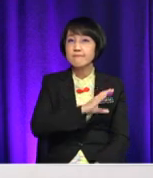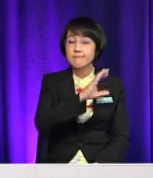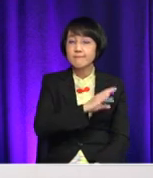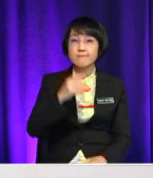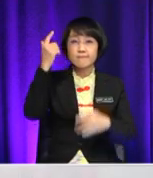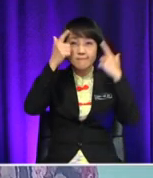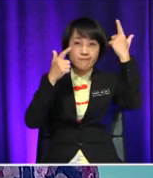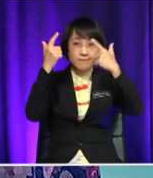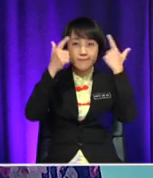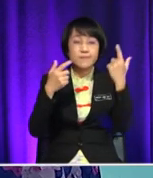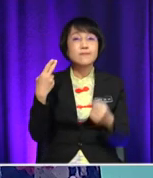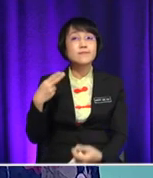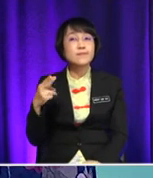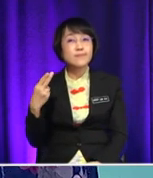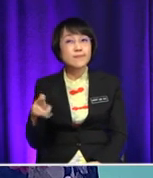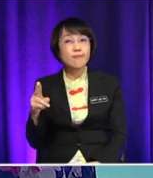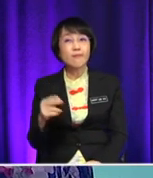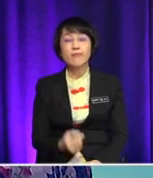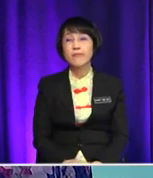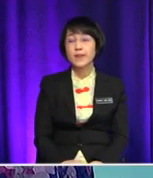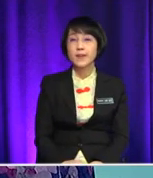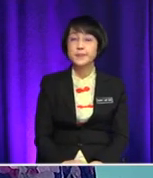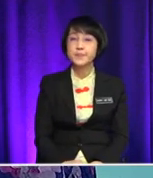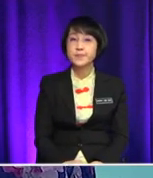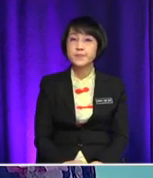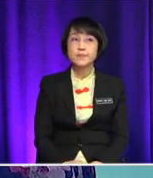menerangkan ciri-ciri pelancung hijau